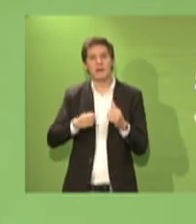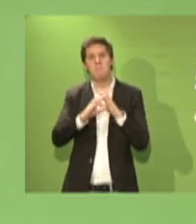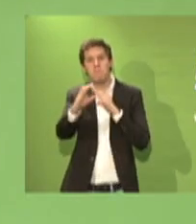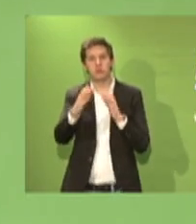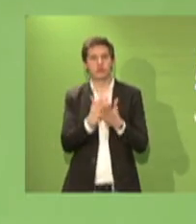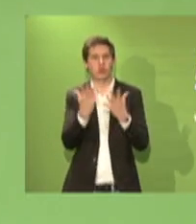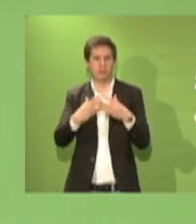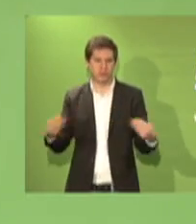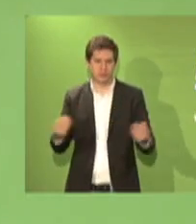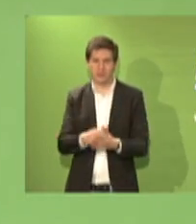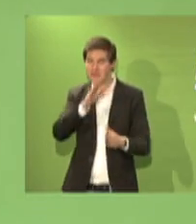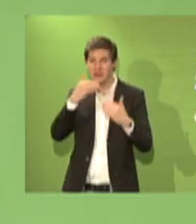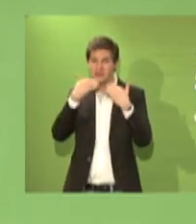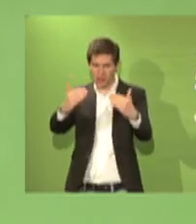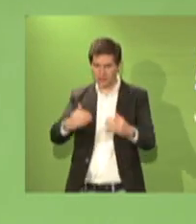für die Aufmerksamkeit.